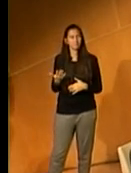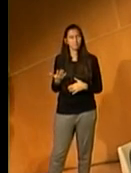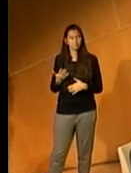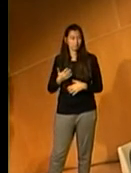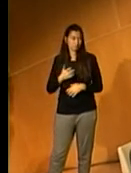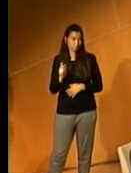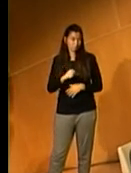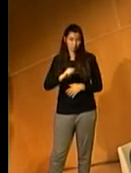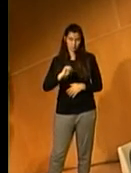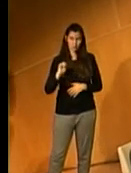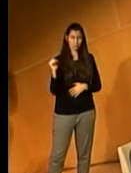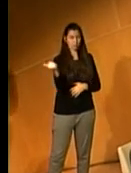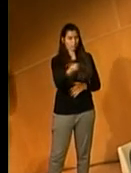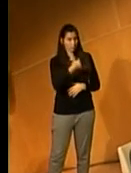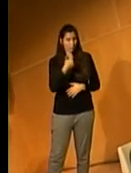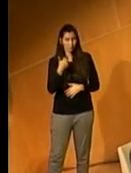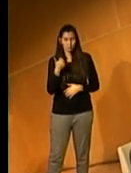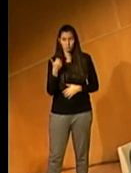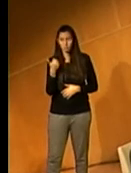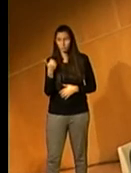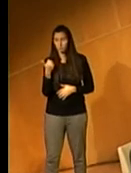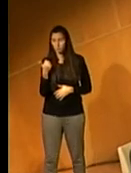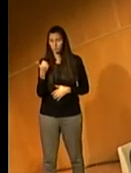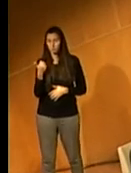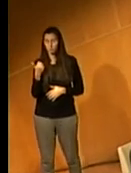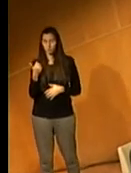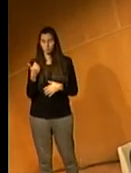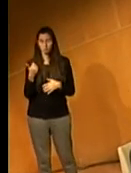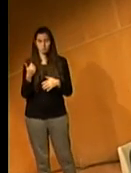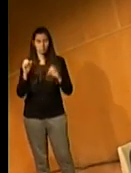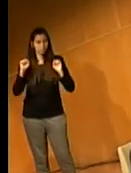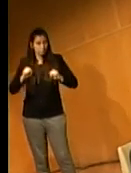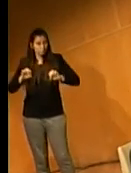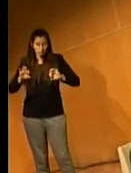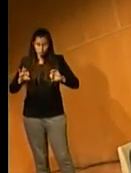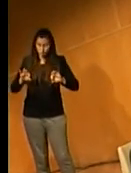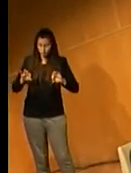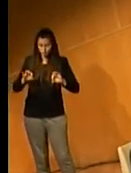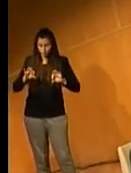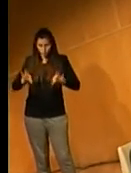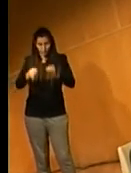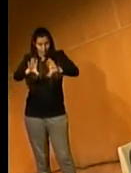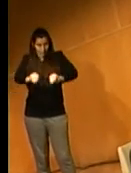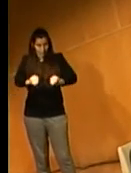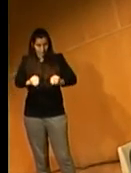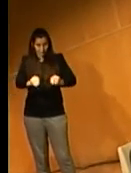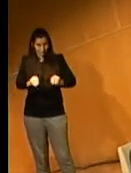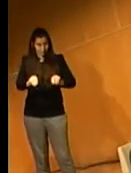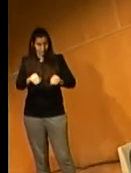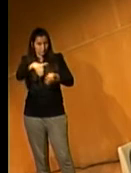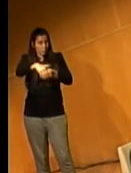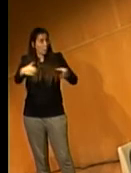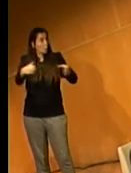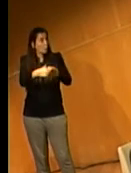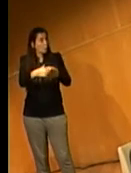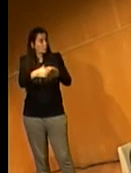chacun de nous, à un moment donné, est attendu et peut trouver une place qui est vacante dans un groupe.